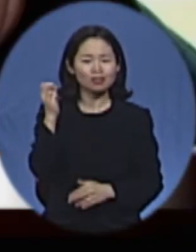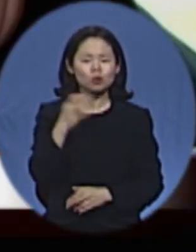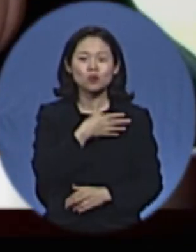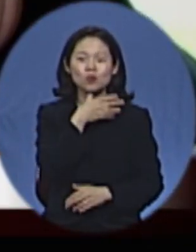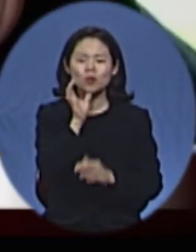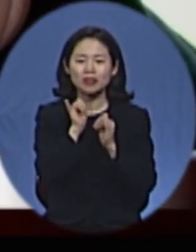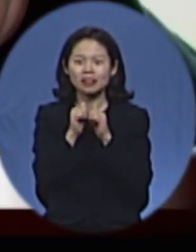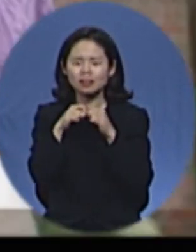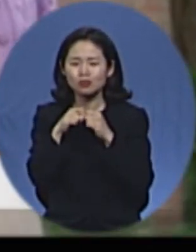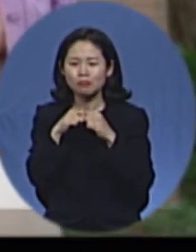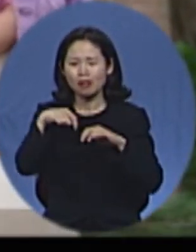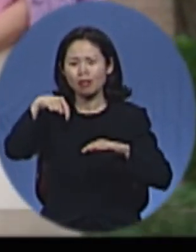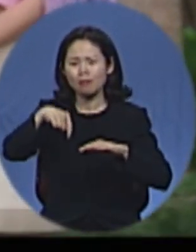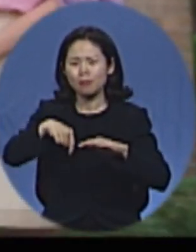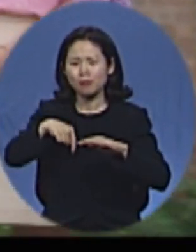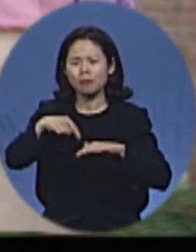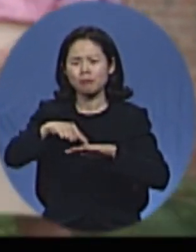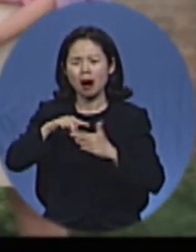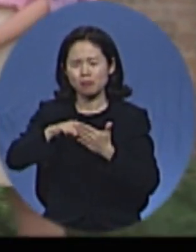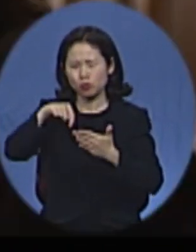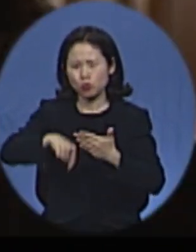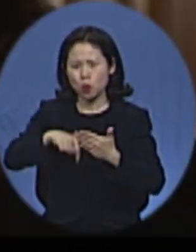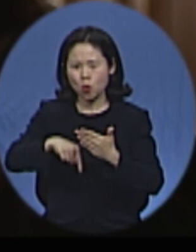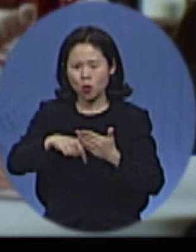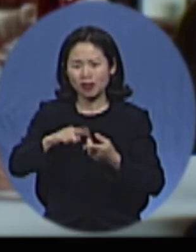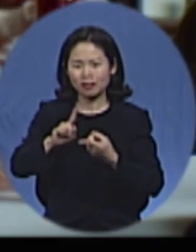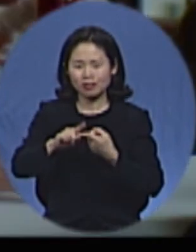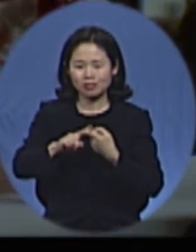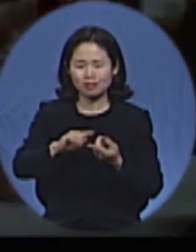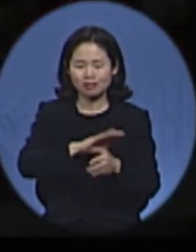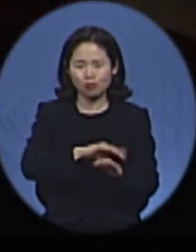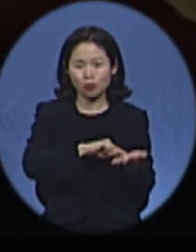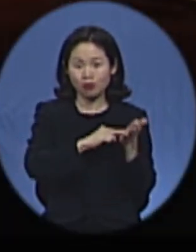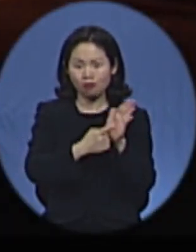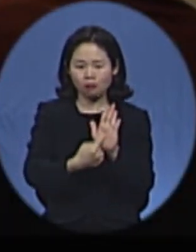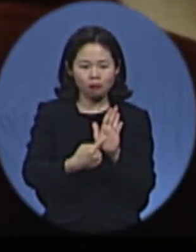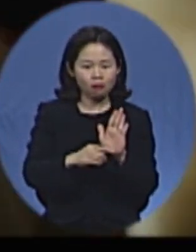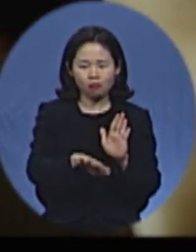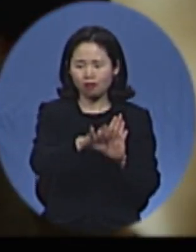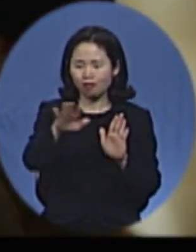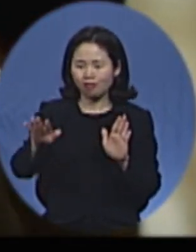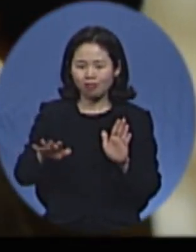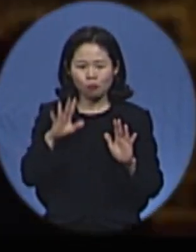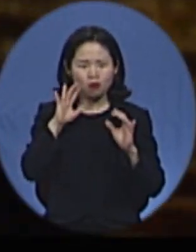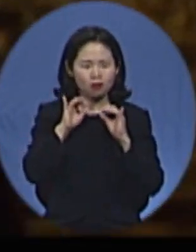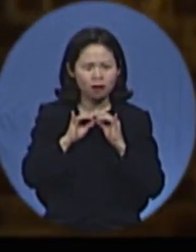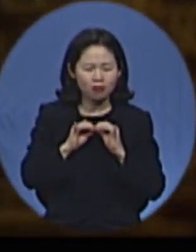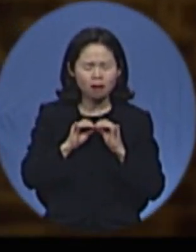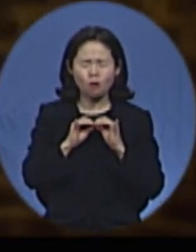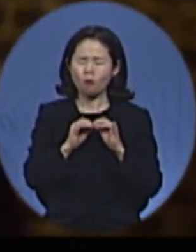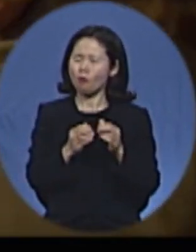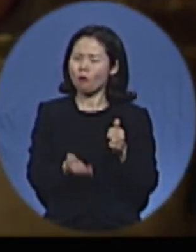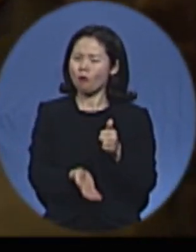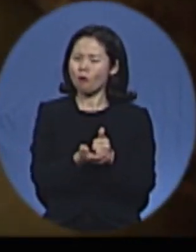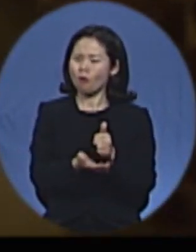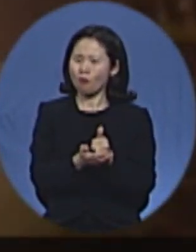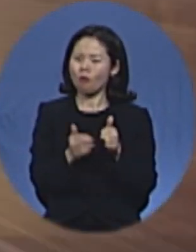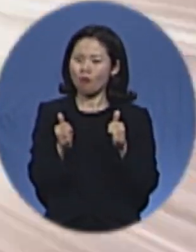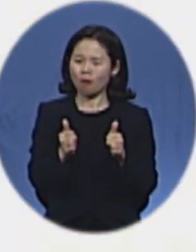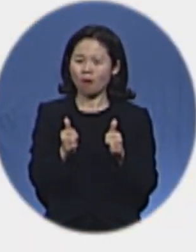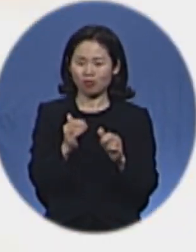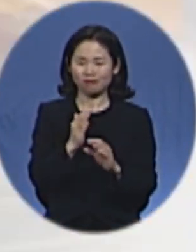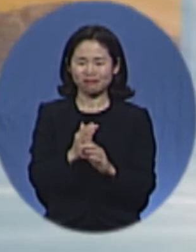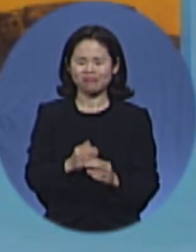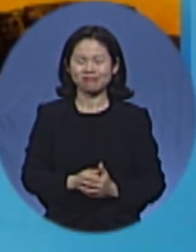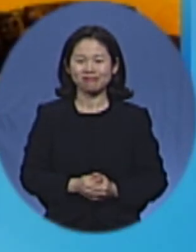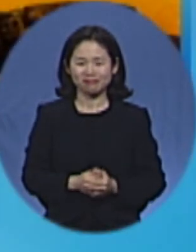노년의 섬세한 내면 심리까지 표현해 전 세대의 공감을 이끌며 큰 호평을 받고 있습니다.